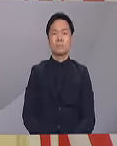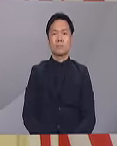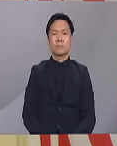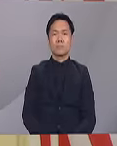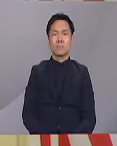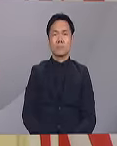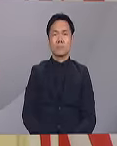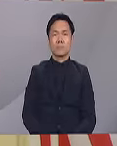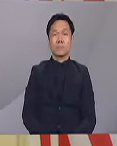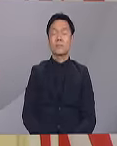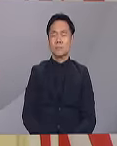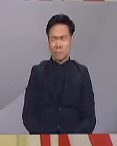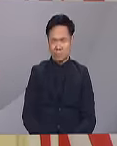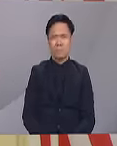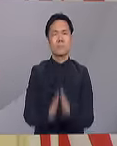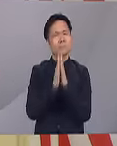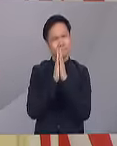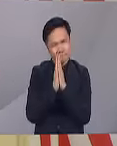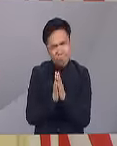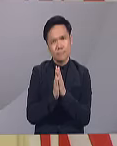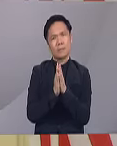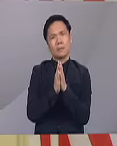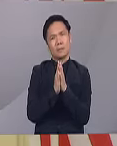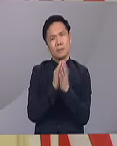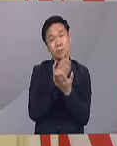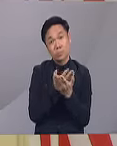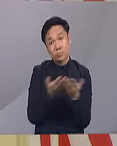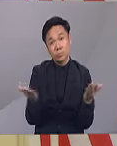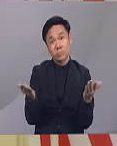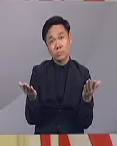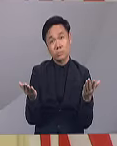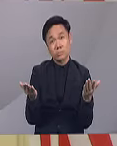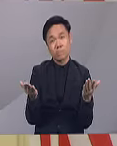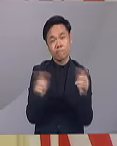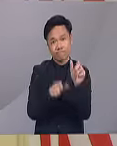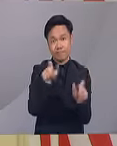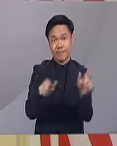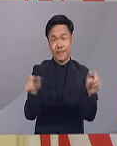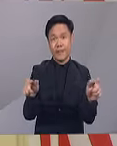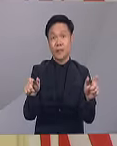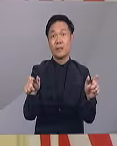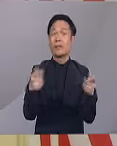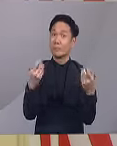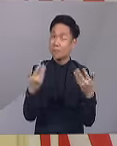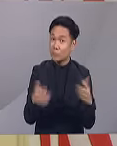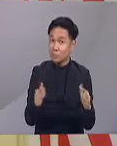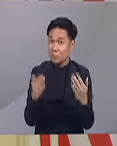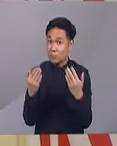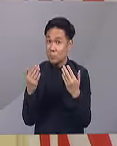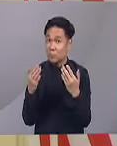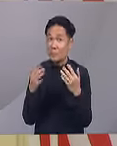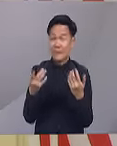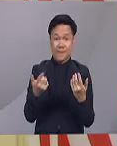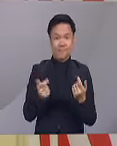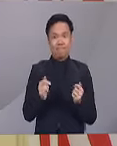saya meminta kerjasama daripada orang ramai yang